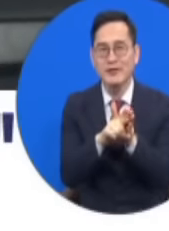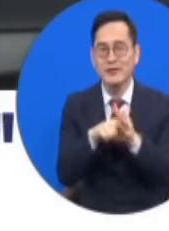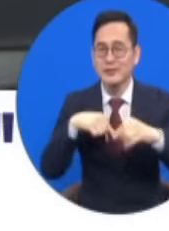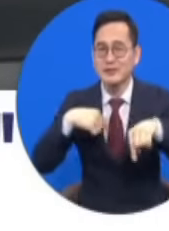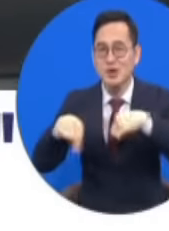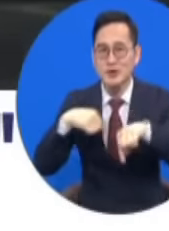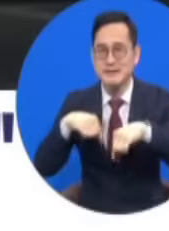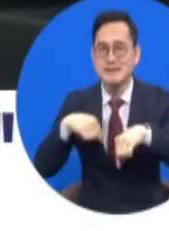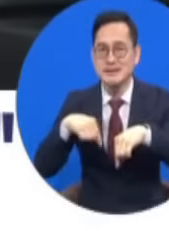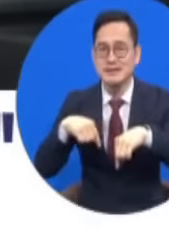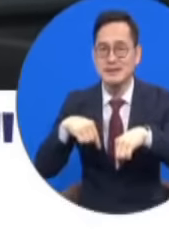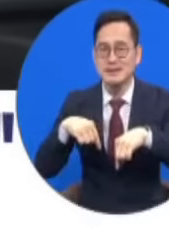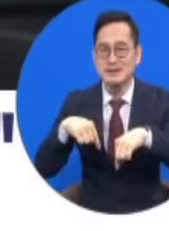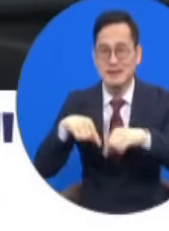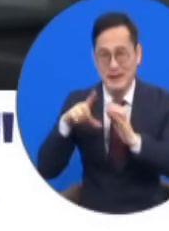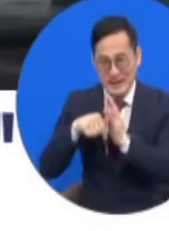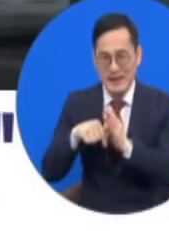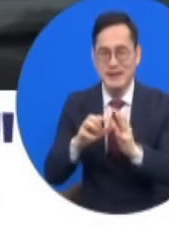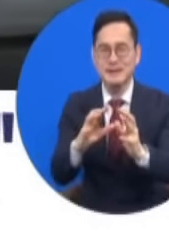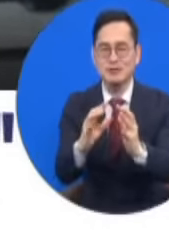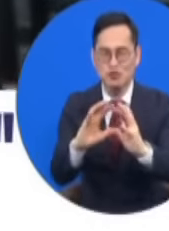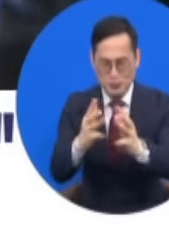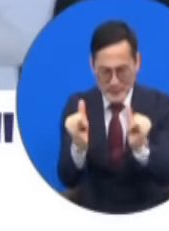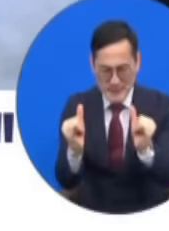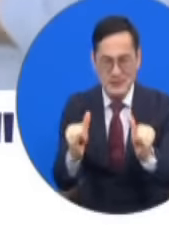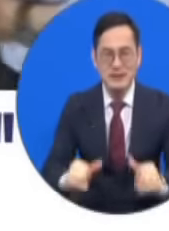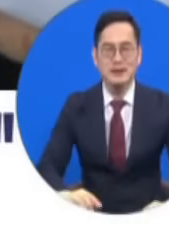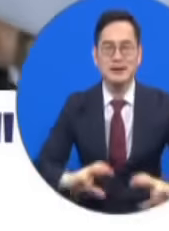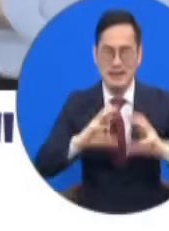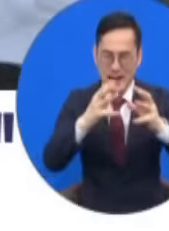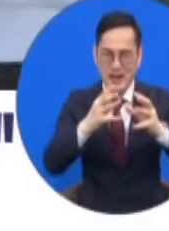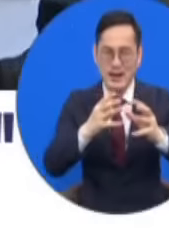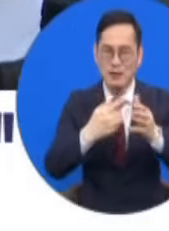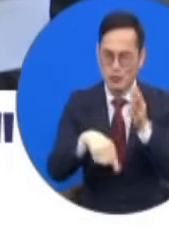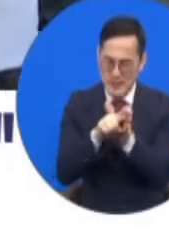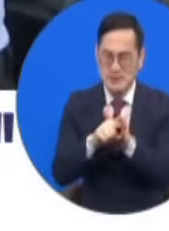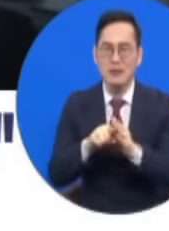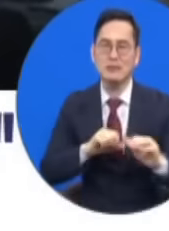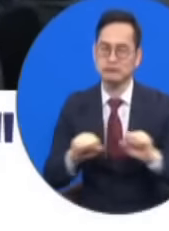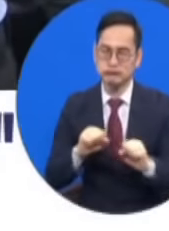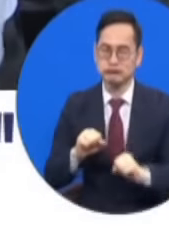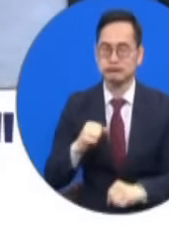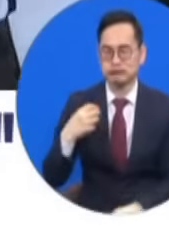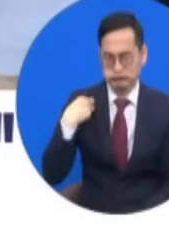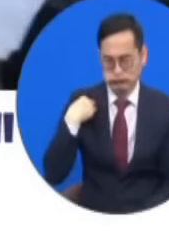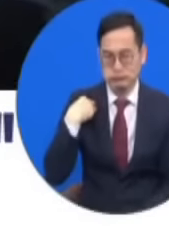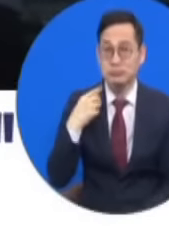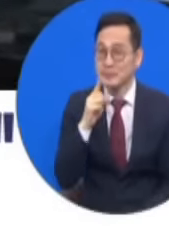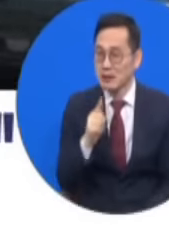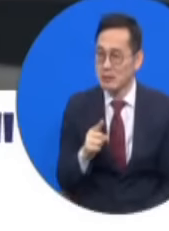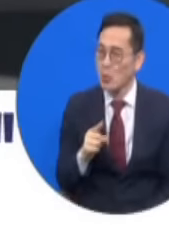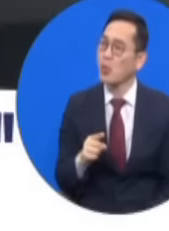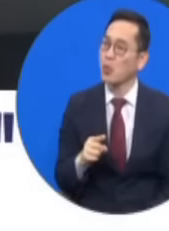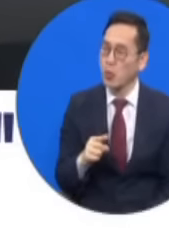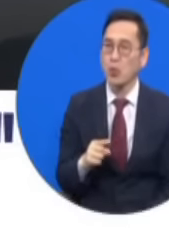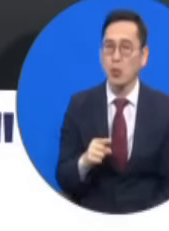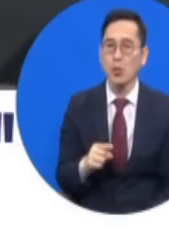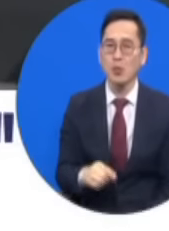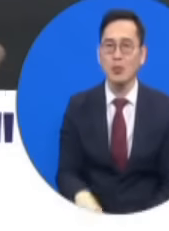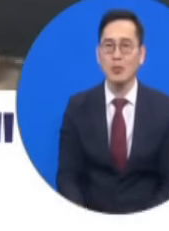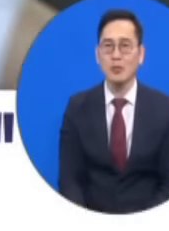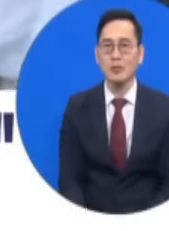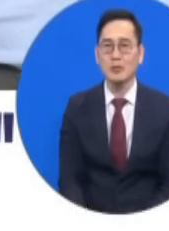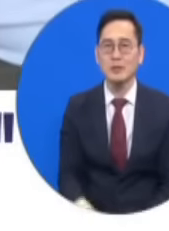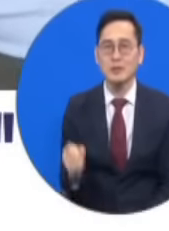무대에서 나라와 시민을 위해서 일하기로 했다. 예. 아, 저 이런 표현 굉장히 좀 마음에 들거든요. 그러면서 이렇게도 얘기를 합니다.